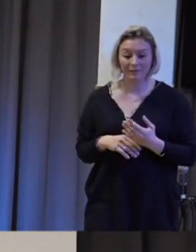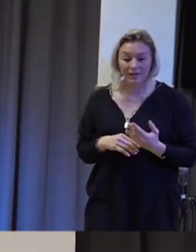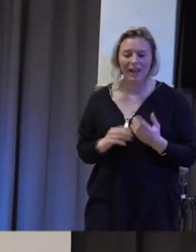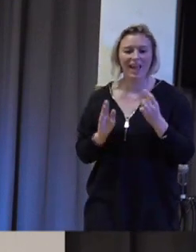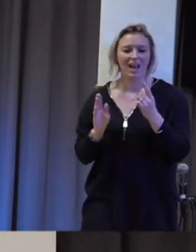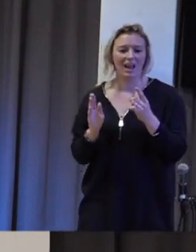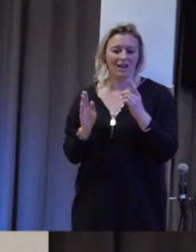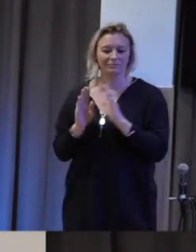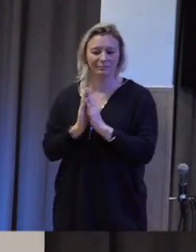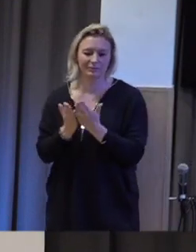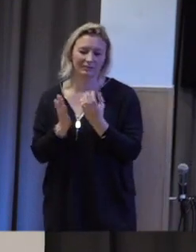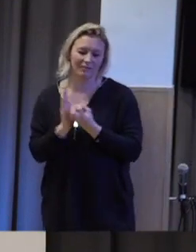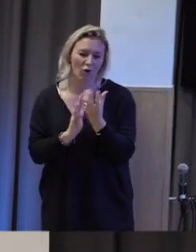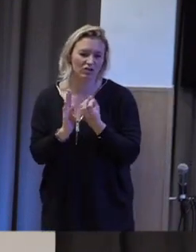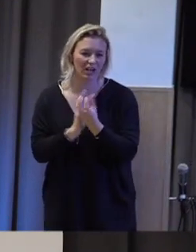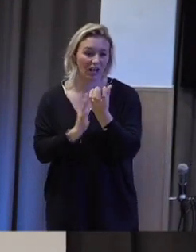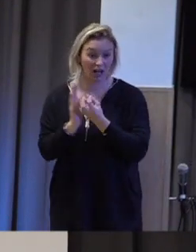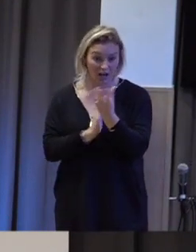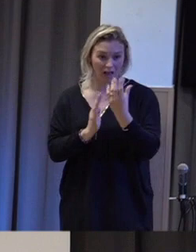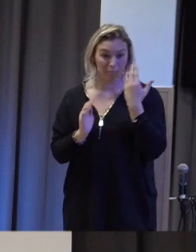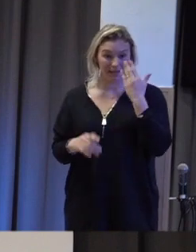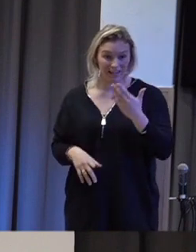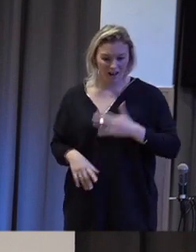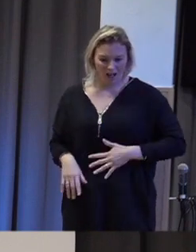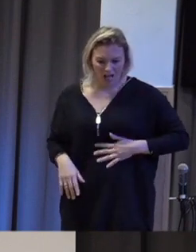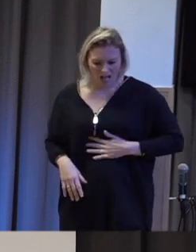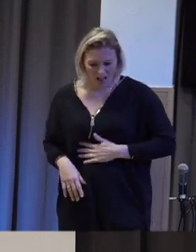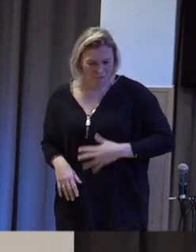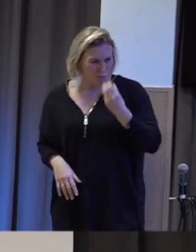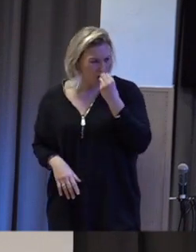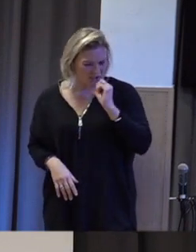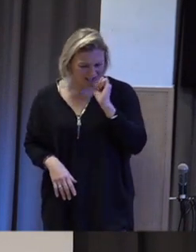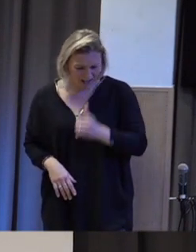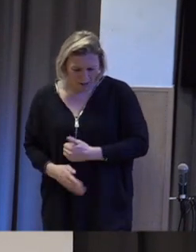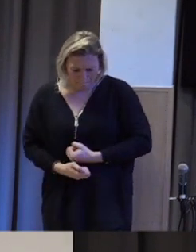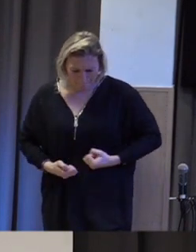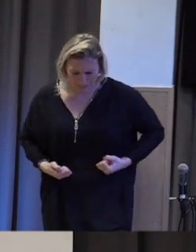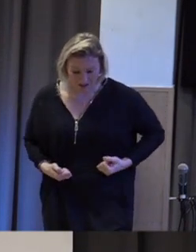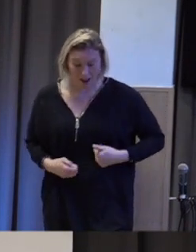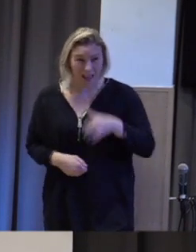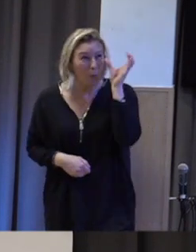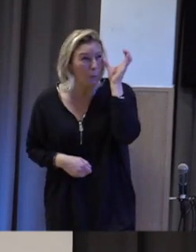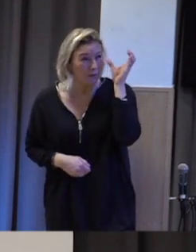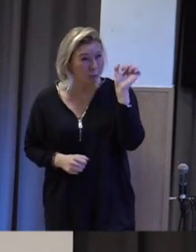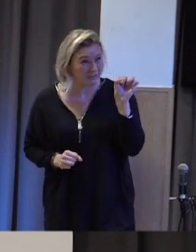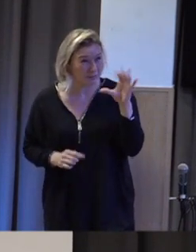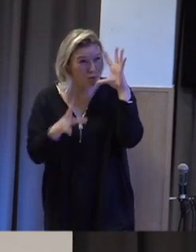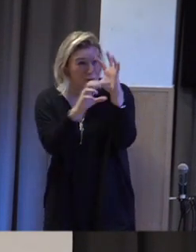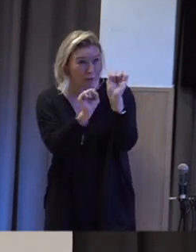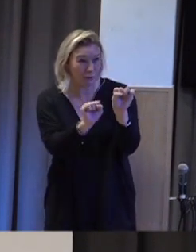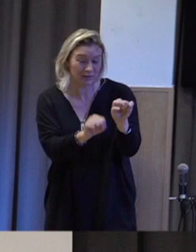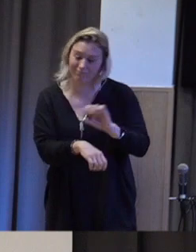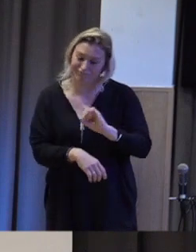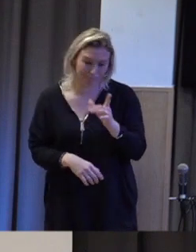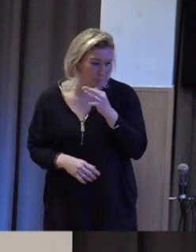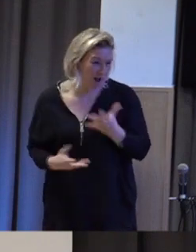l'évangile, parler de l'évangile à quelqu'un qui a le ventre creux. Mais il ne va pas vous écouter. C'est logique. Ce qu'il a besoin